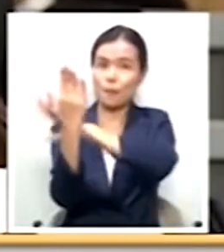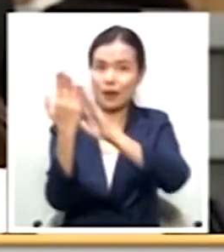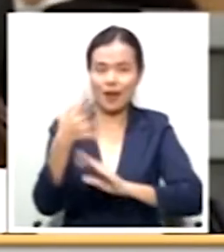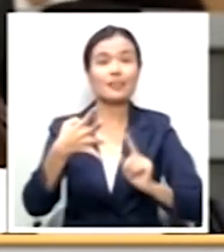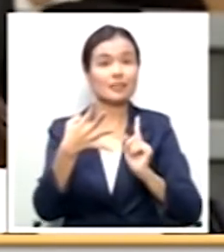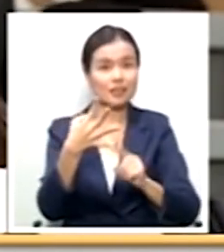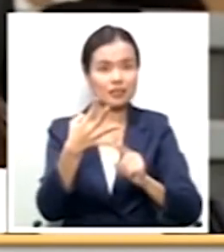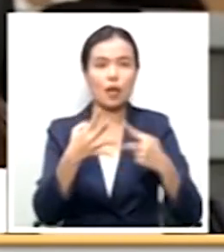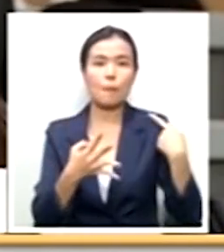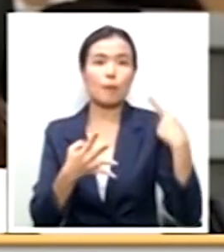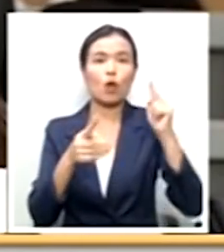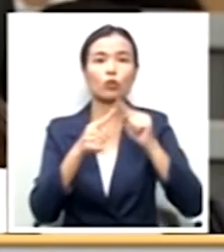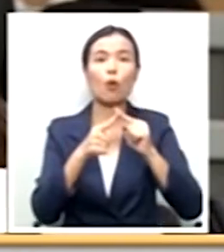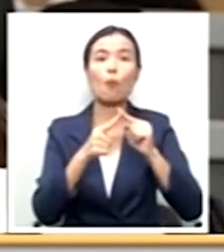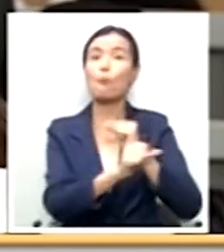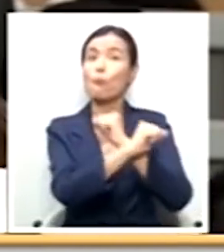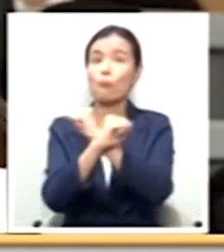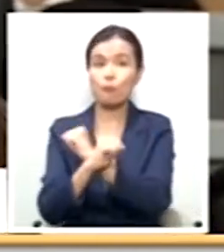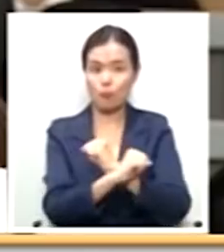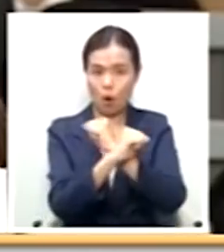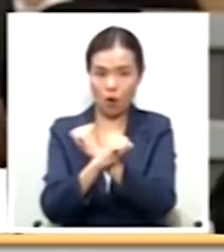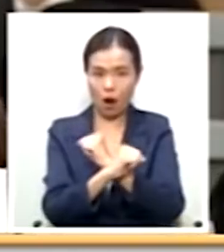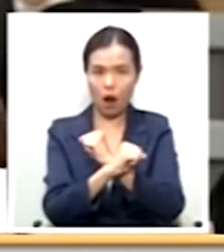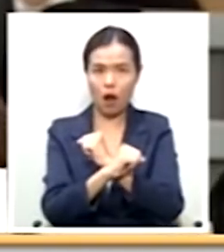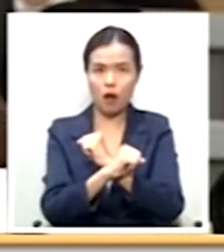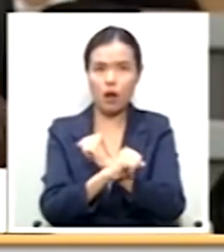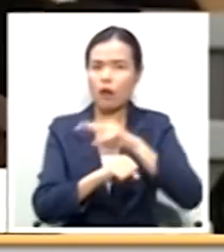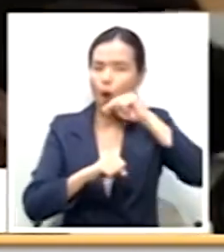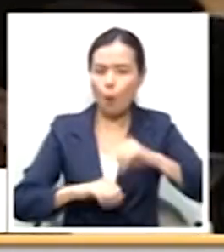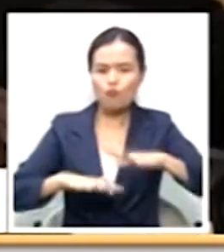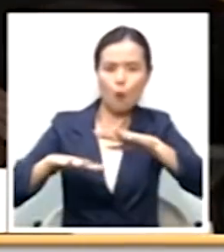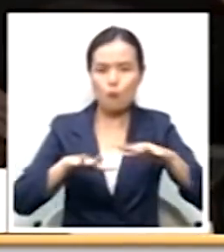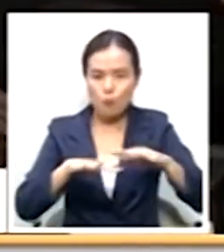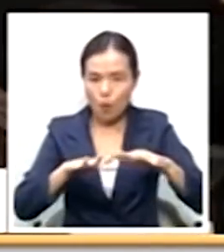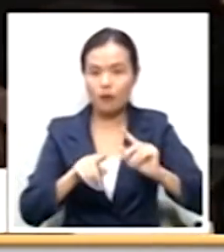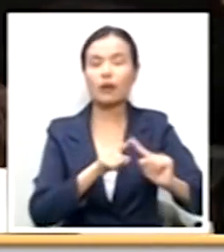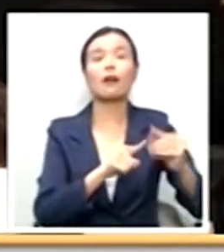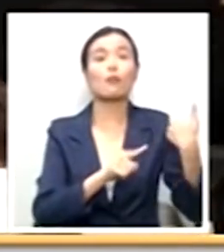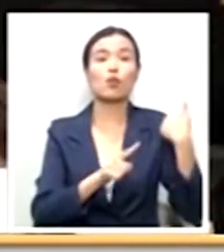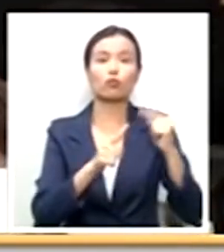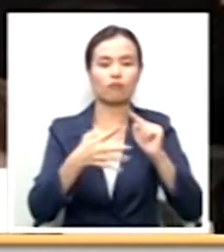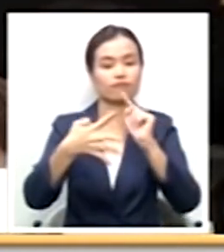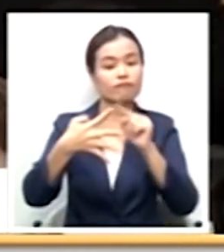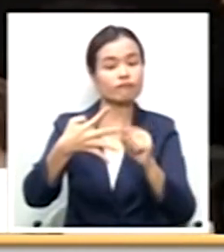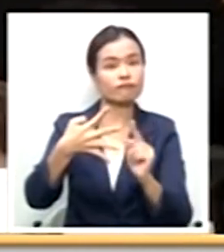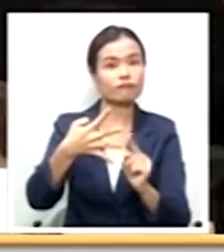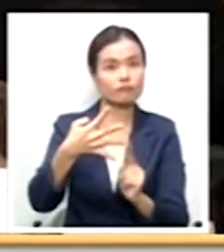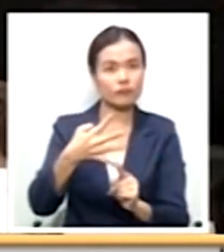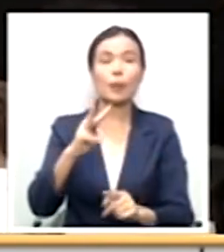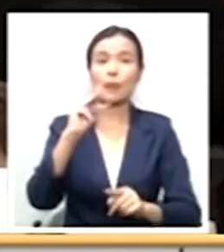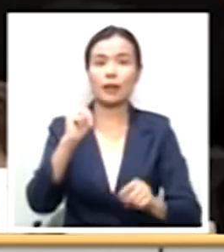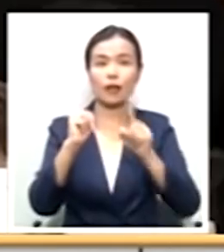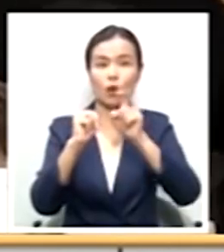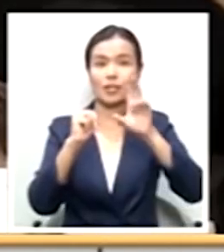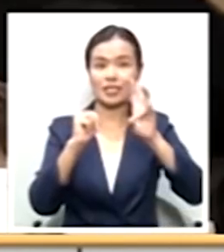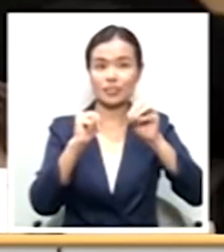4เพื่อประโยชน์ในอันที่จะรักษาป้องปัดภัยพิบัติสาธารณะนอกจากเหตุเหล่านี้แล้วครับในมาตรา